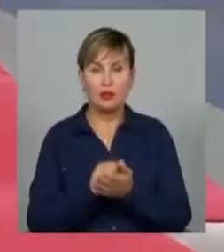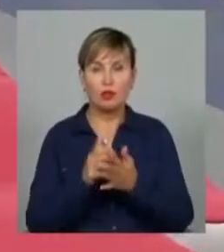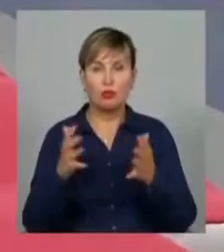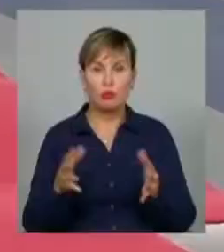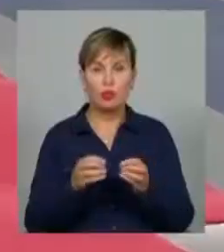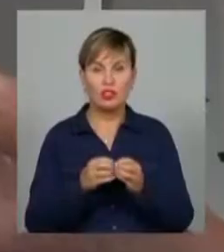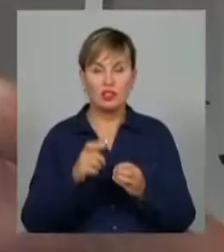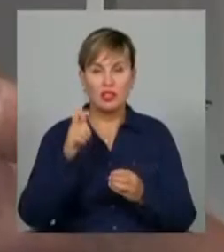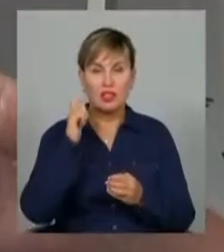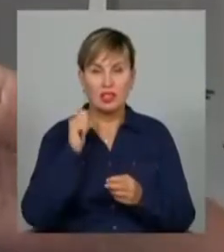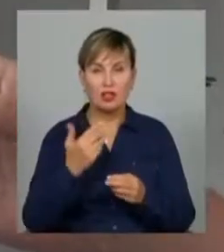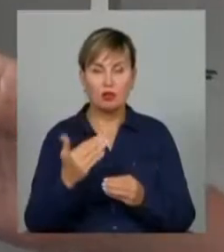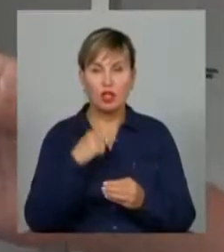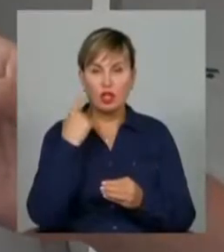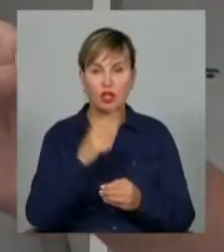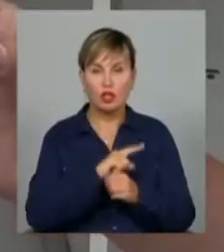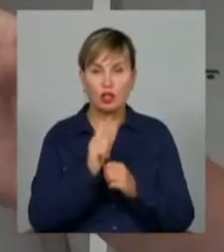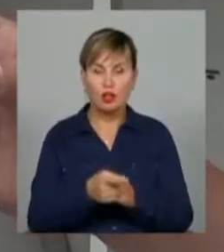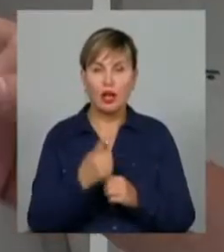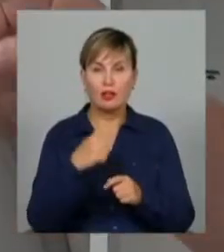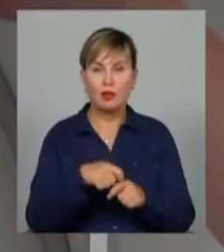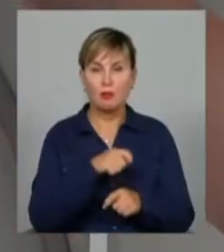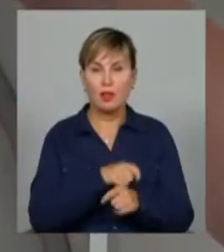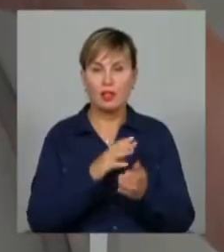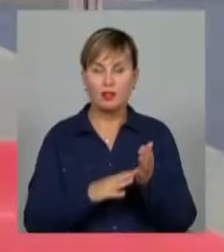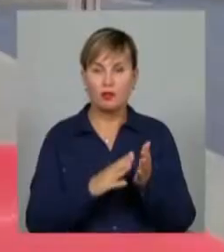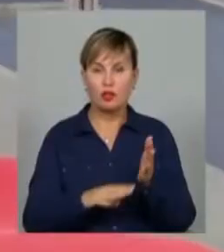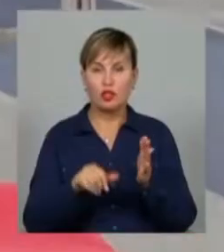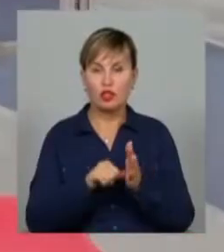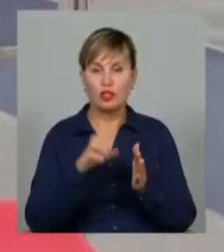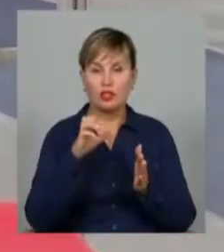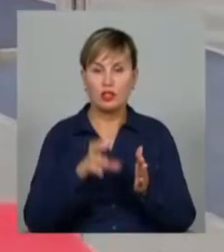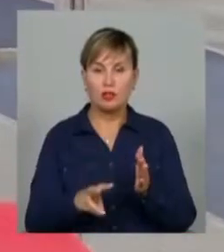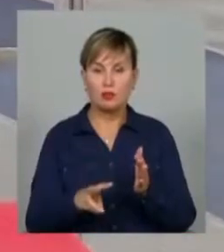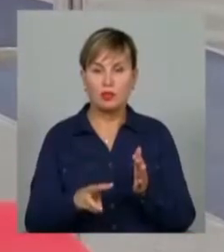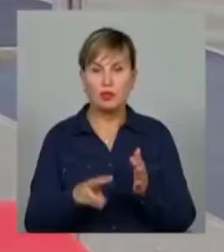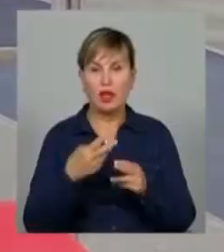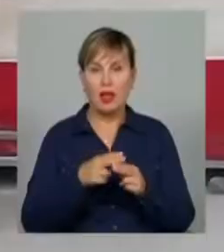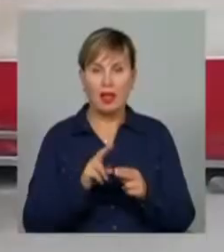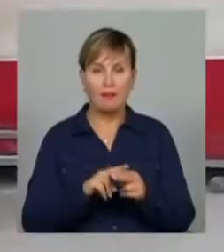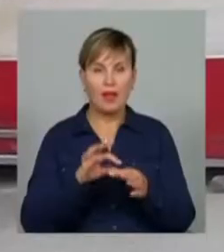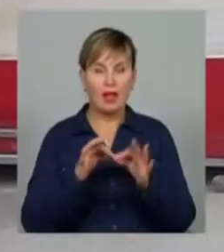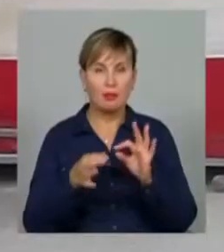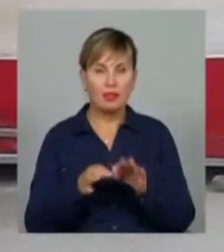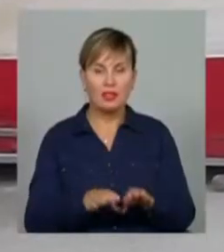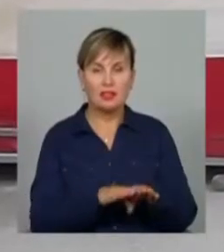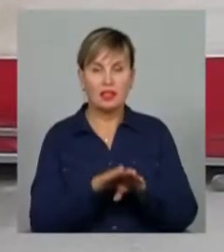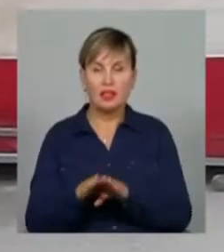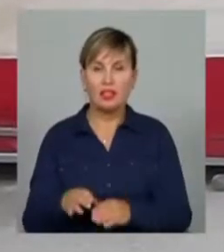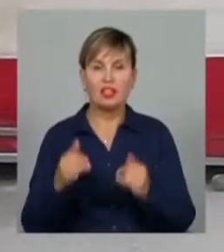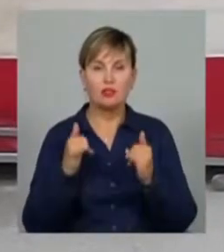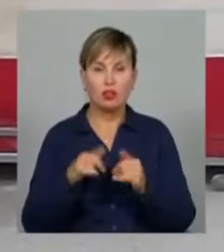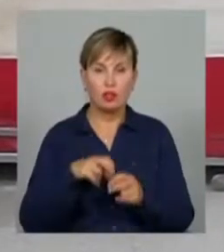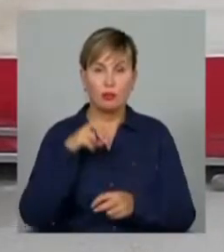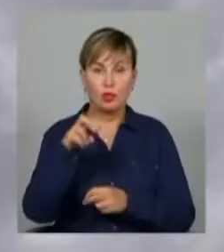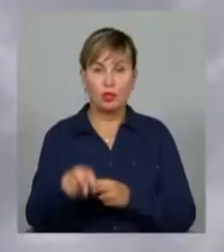больше 10 лет. Ее личный рекорд – 1 метр 96 сантиметров. К слову, это олимпийский стандарт. Сегодня прыжков